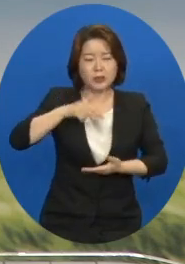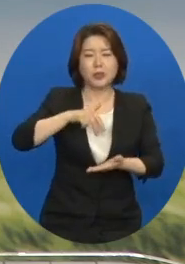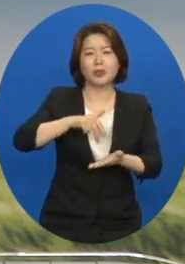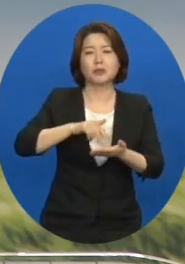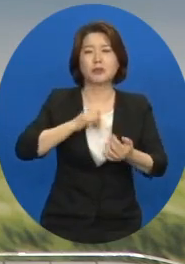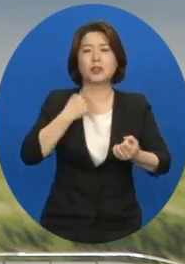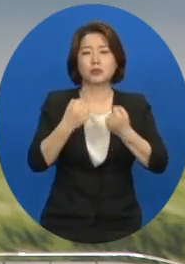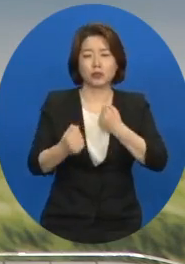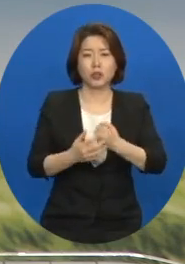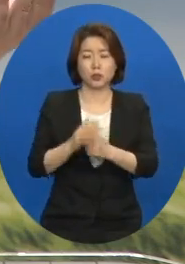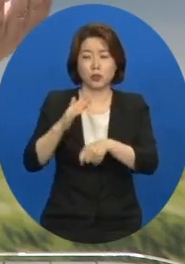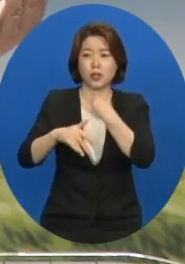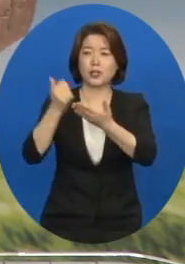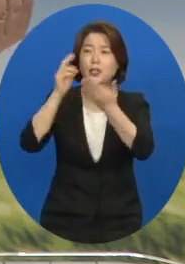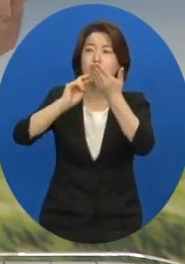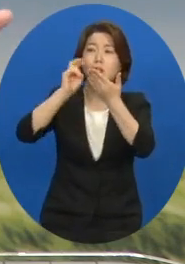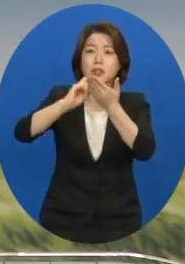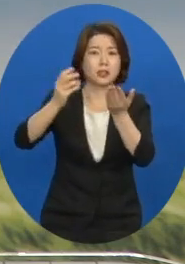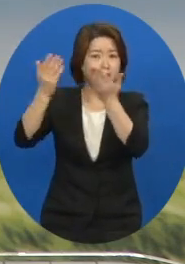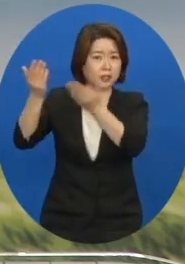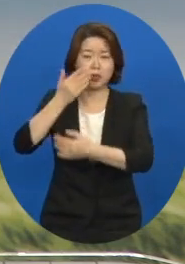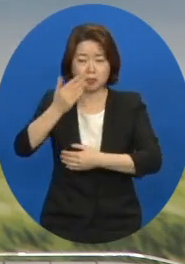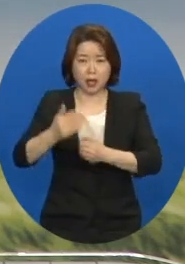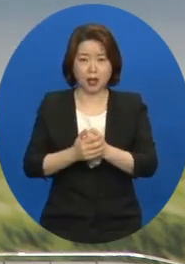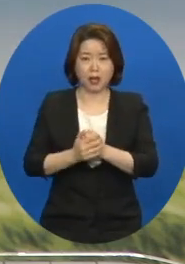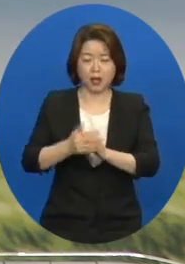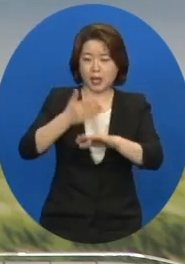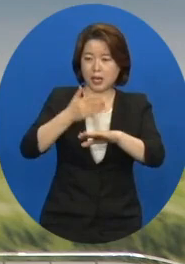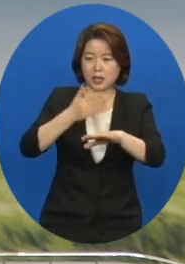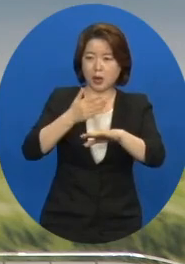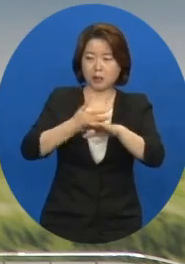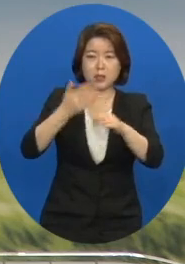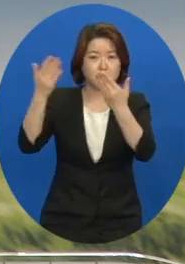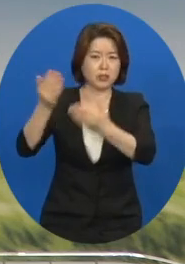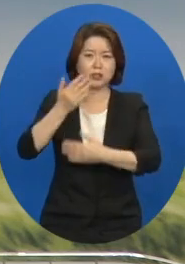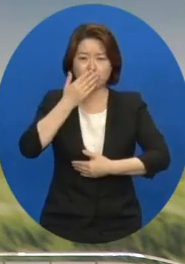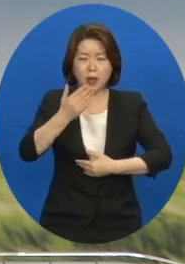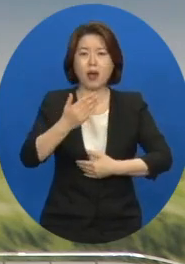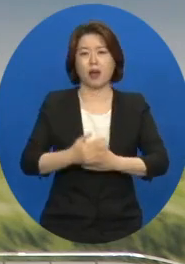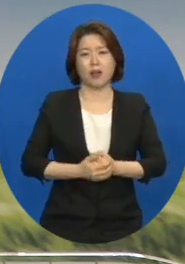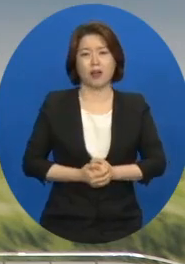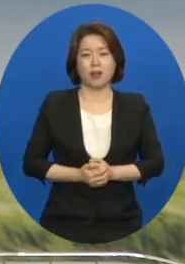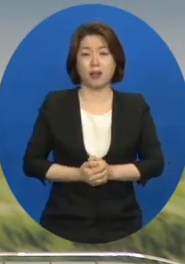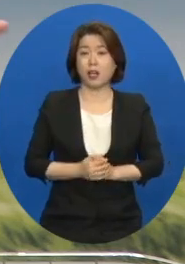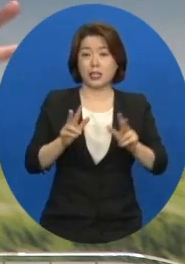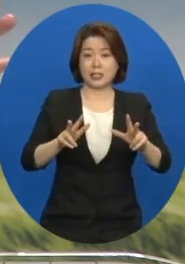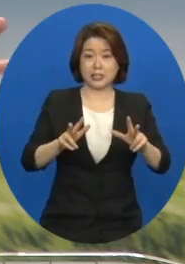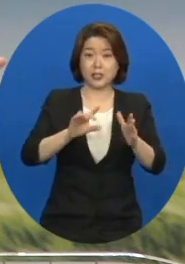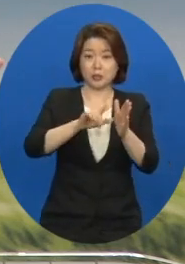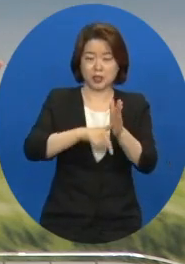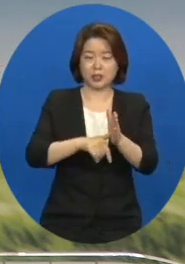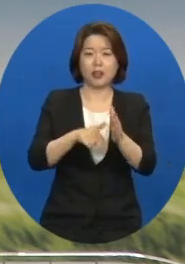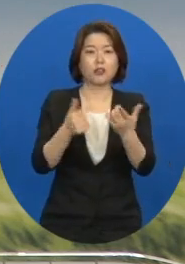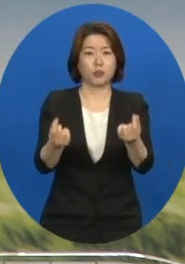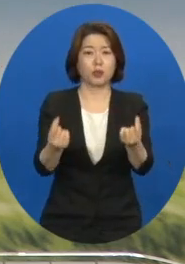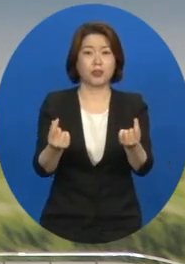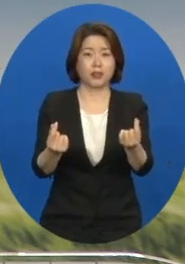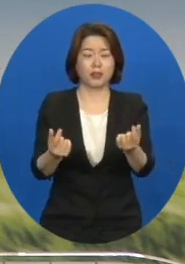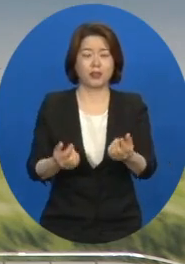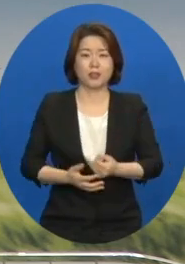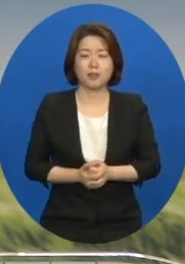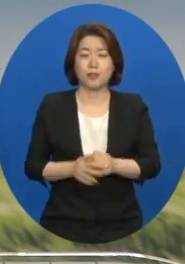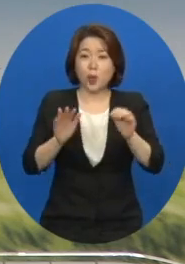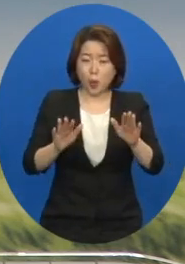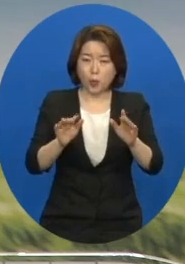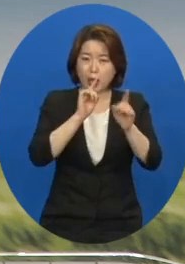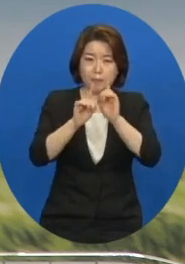처지에서도 하나님을 찬양하고 감사하게 만든다는 겁니다. 지금 이 시간이 그런 시간이에요.